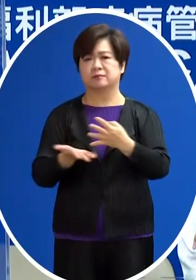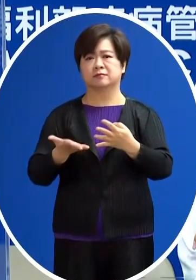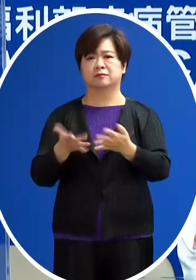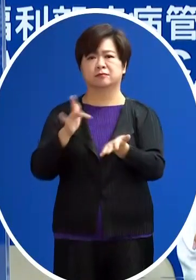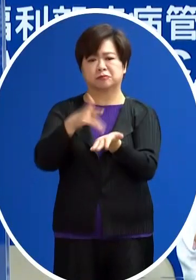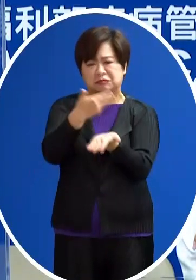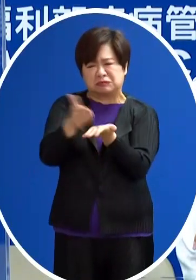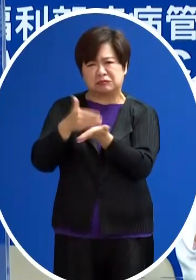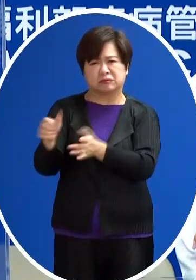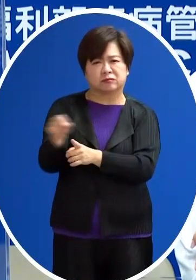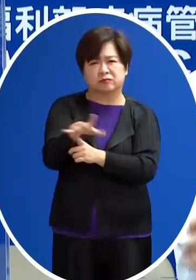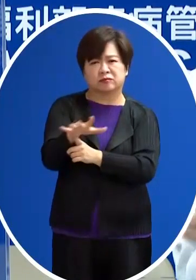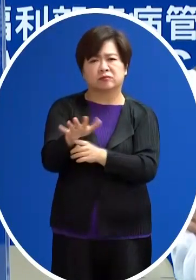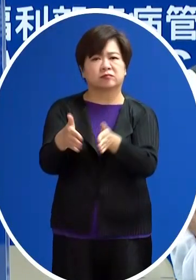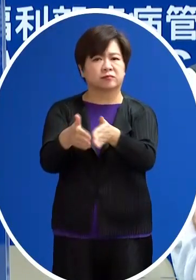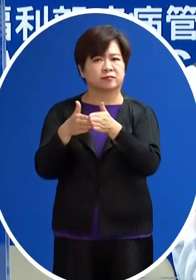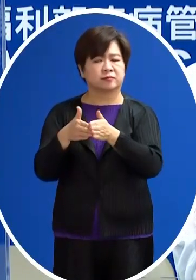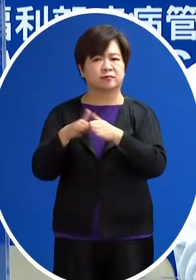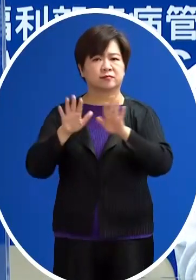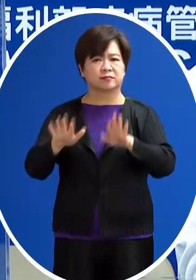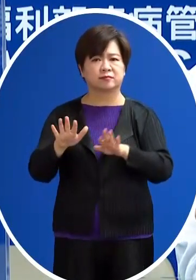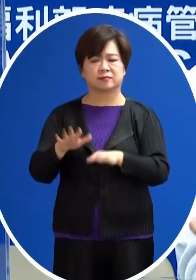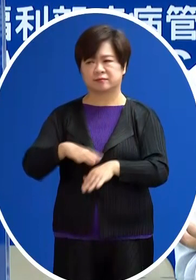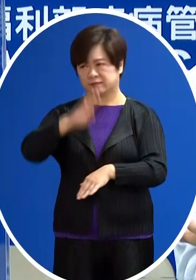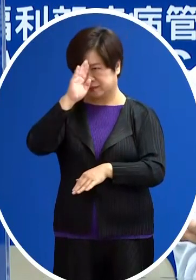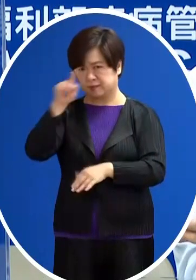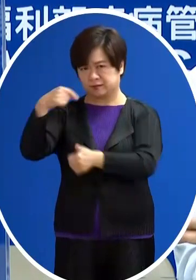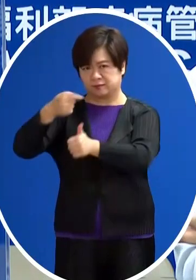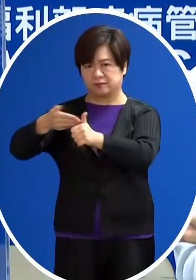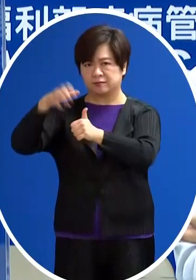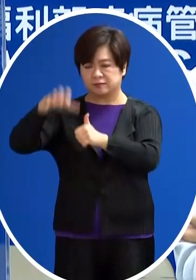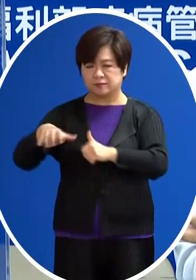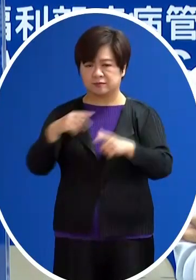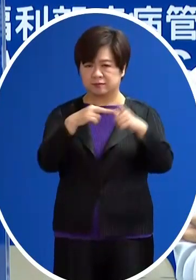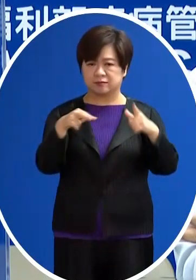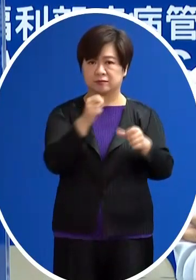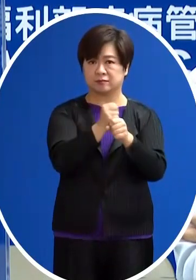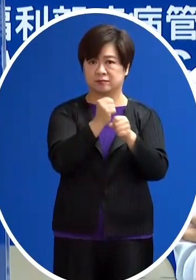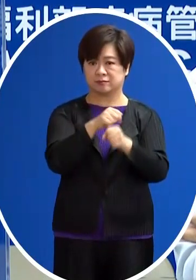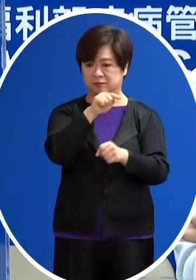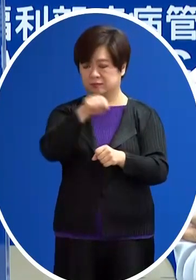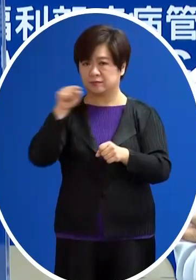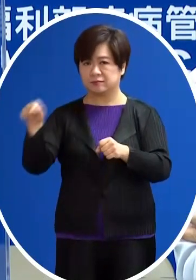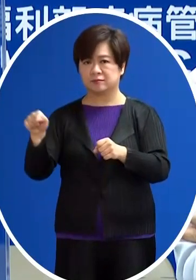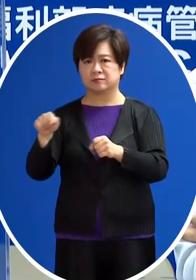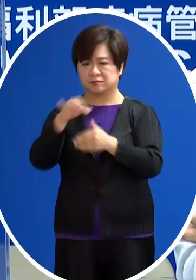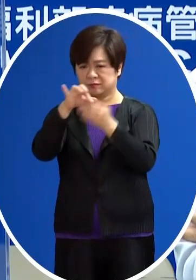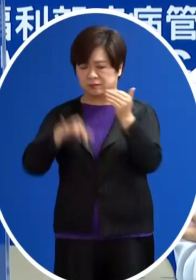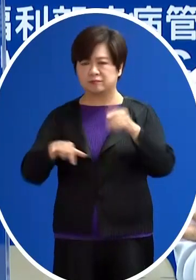现在正在请他们跟教育部来订相关的指引，那就可以来